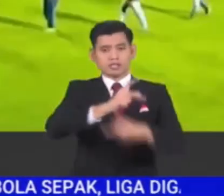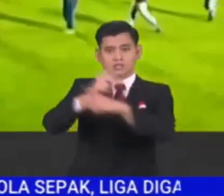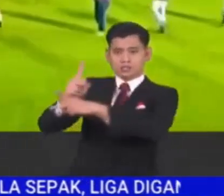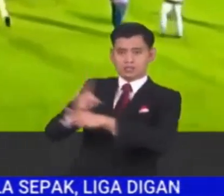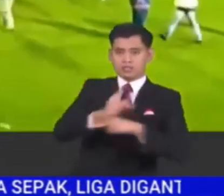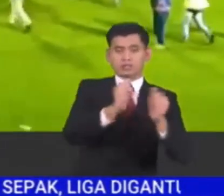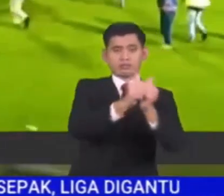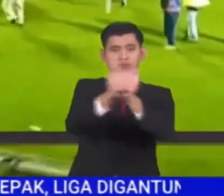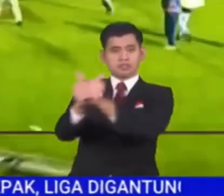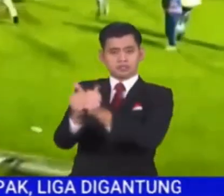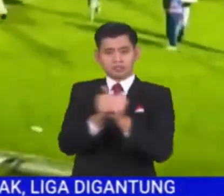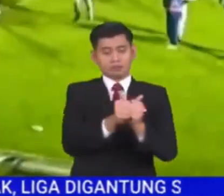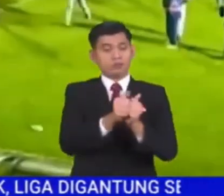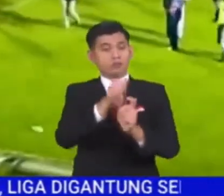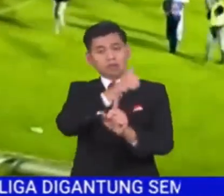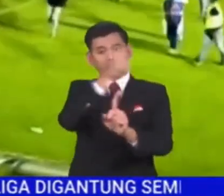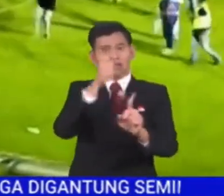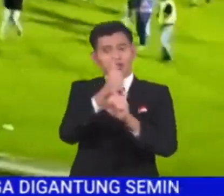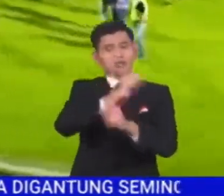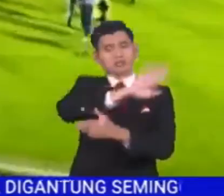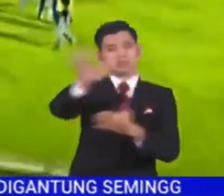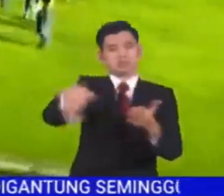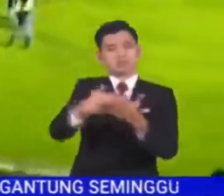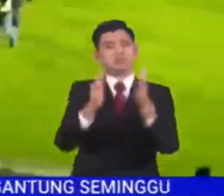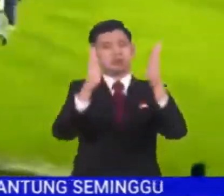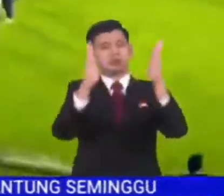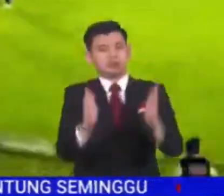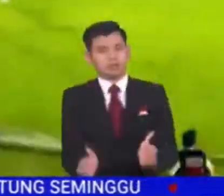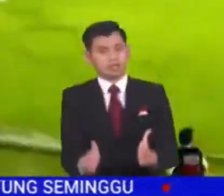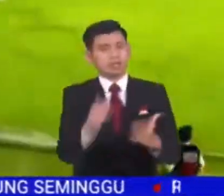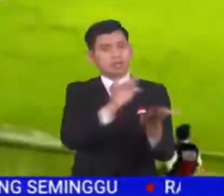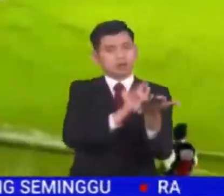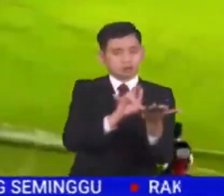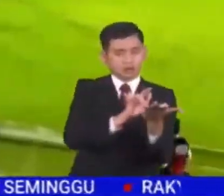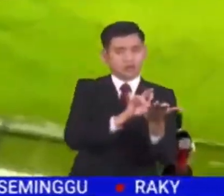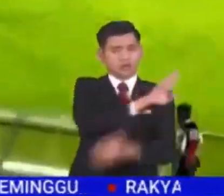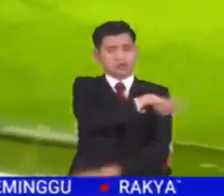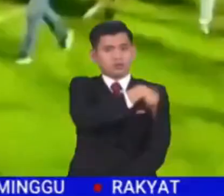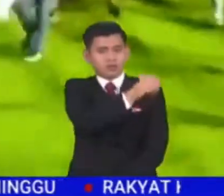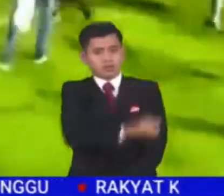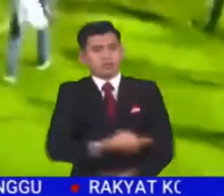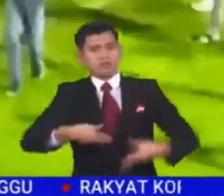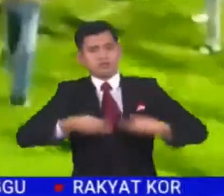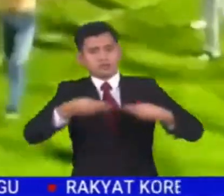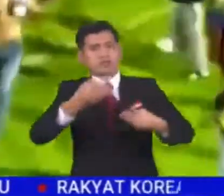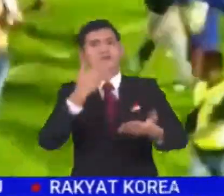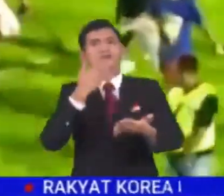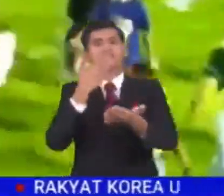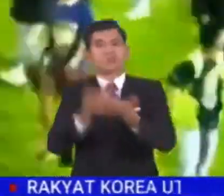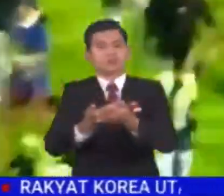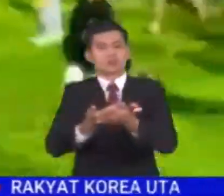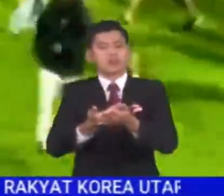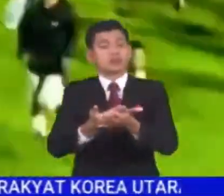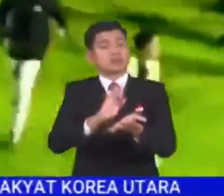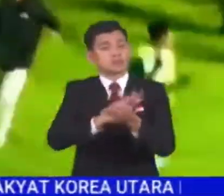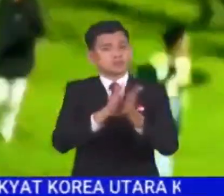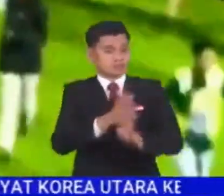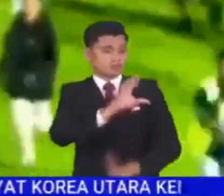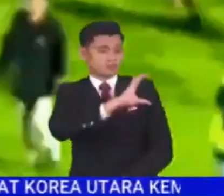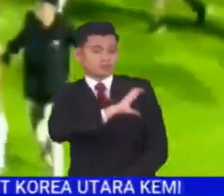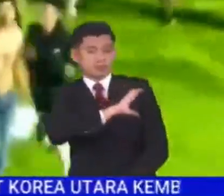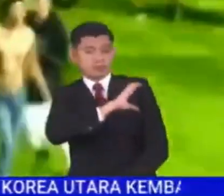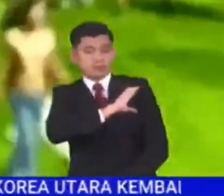bersama belia mengarahkan AG semuang yang dirawat di Hospital diberi rawatan terbaik Selain itu pihak berkuasa tempatan dan